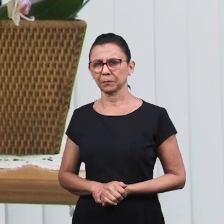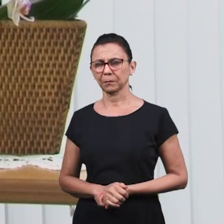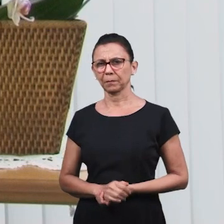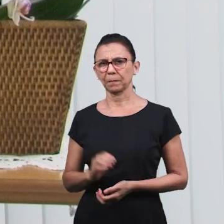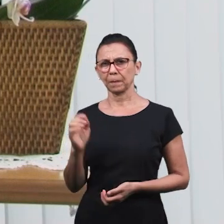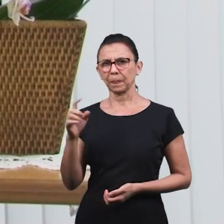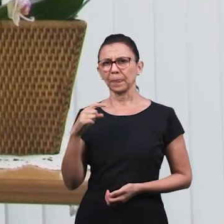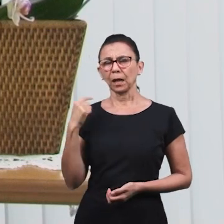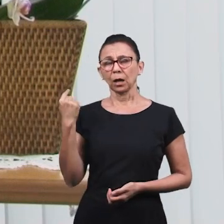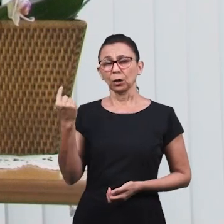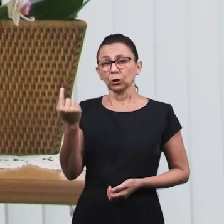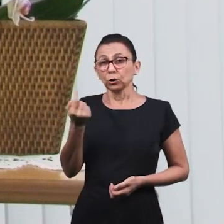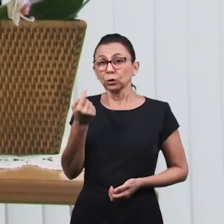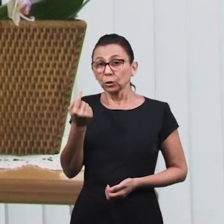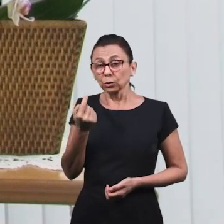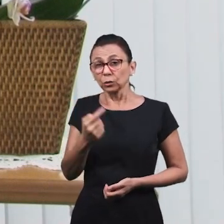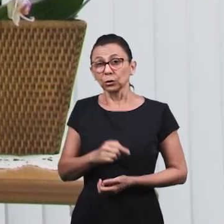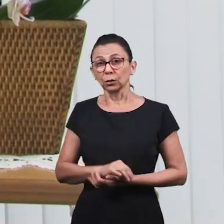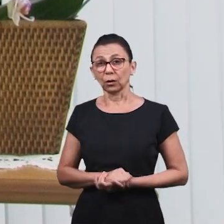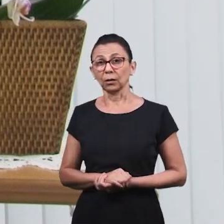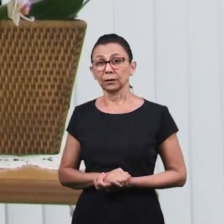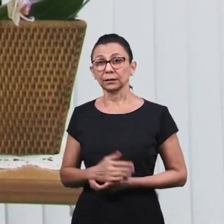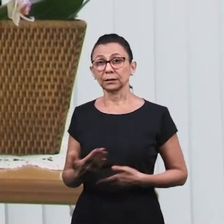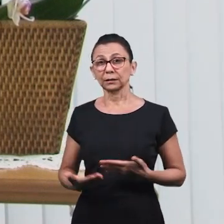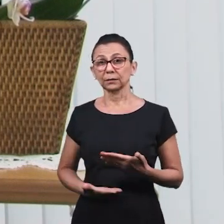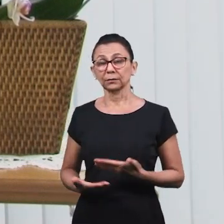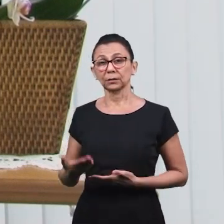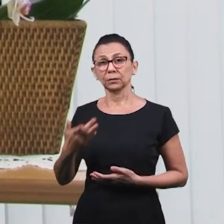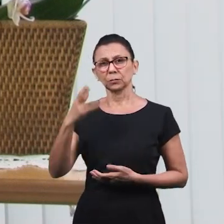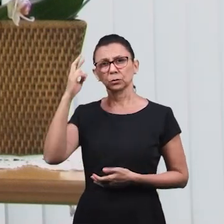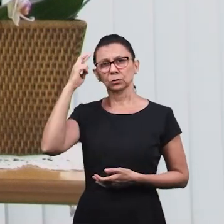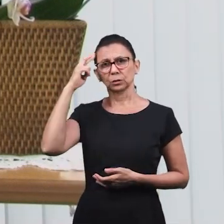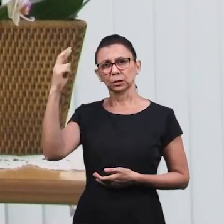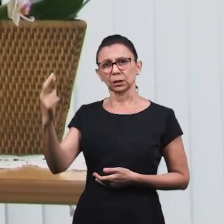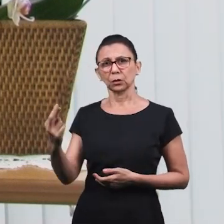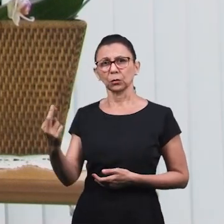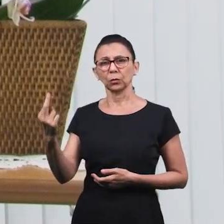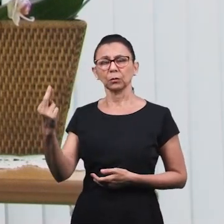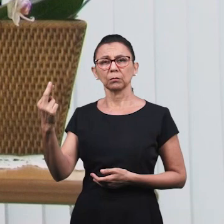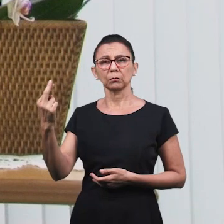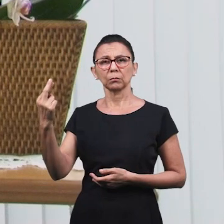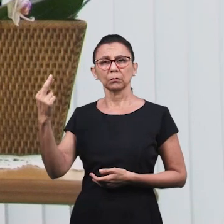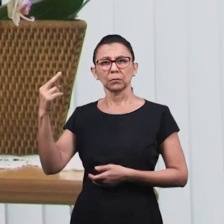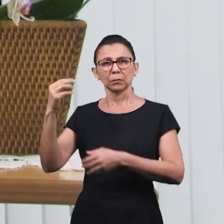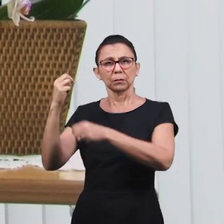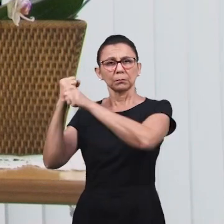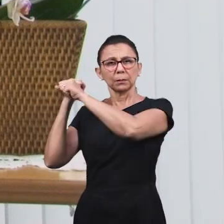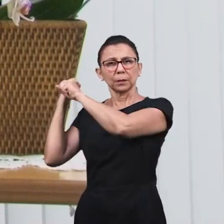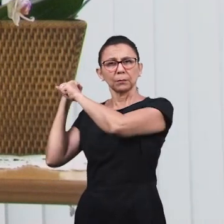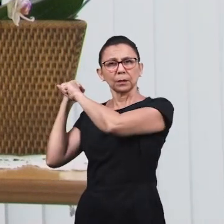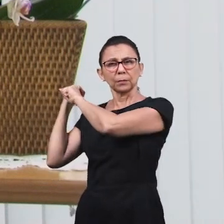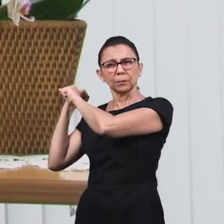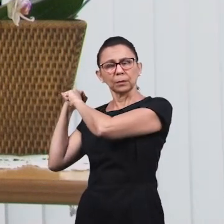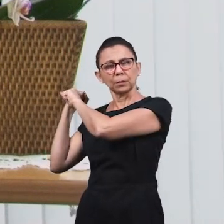Et je peux dire que nous ne sommes pas d'hier, nous ne sommes pas d'avant-hier, notre direction n'a pas changé.